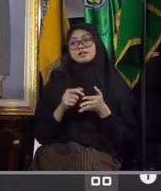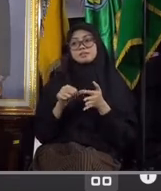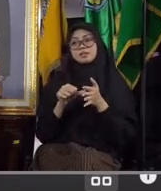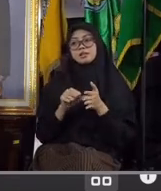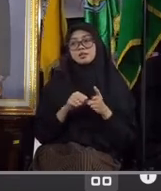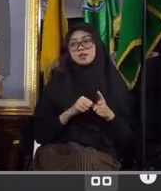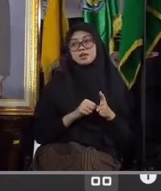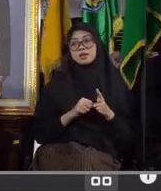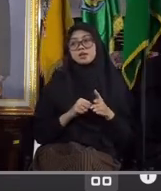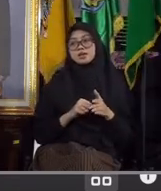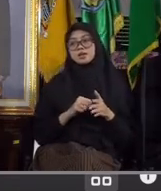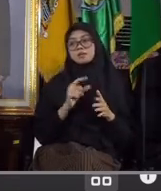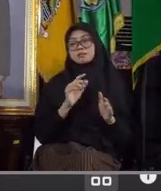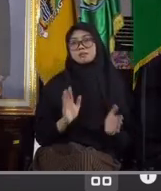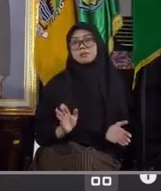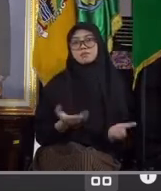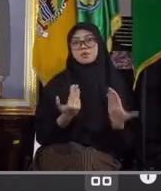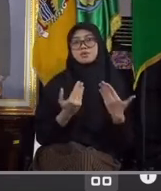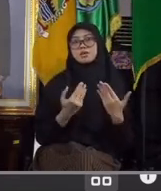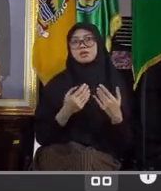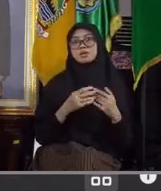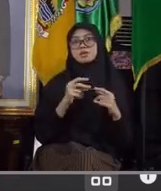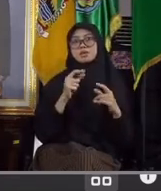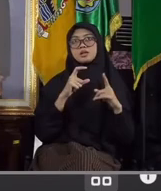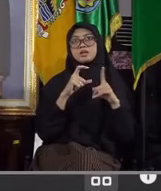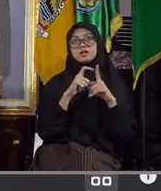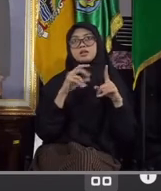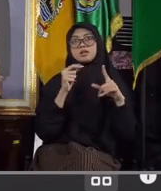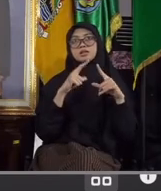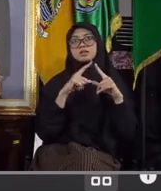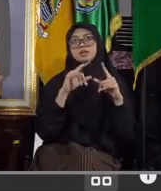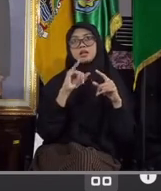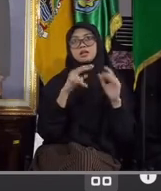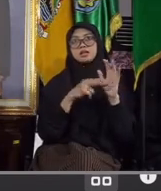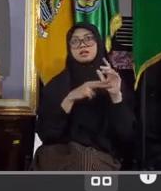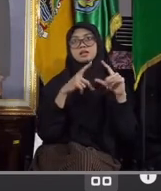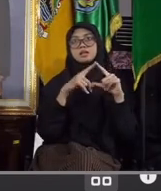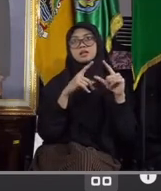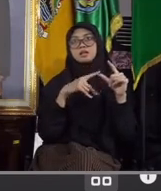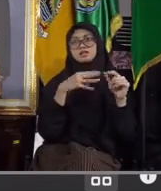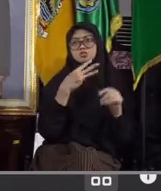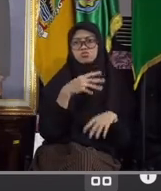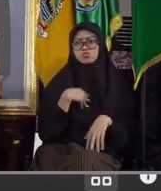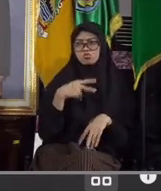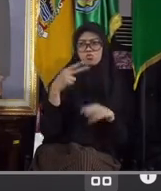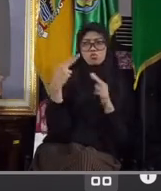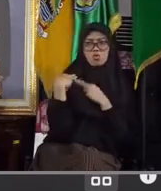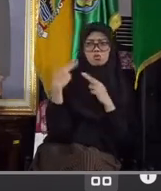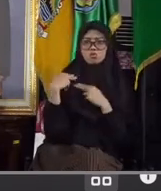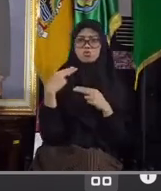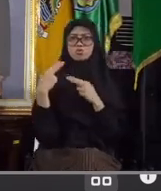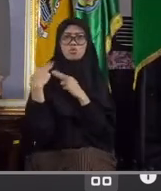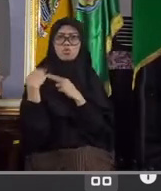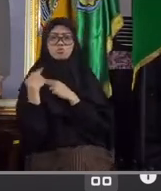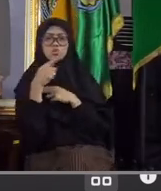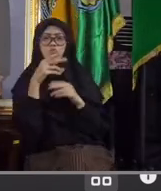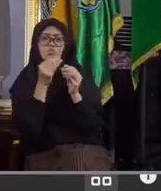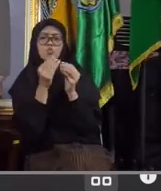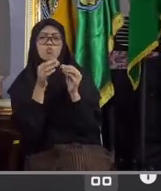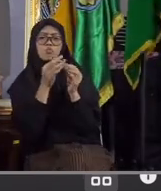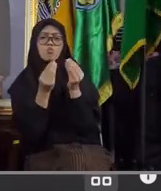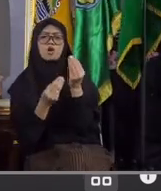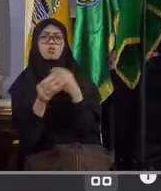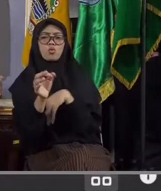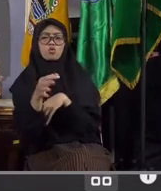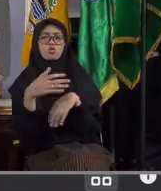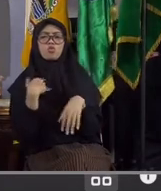bantuan atau pembangunan talut dan drainase. Awak gah ngono Pak Wali kuwi masuk aku. Kurang ngerti,